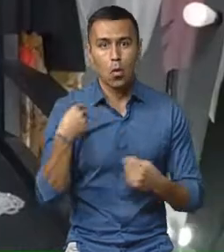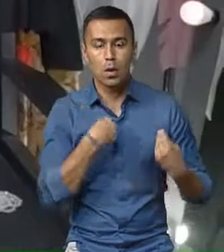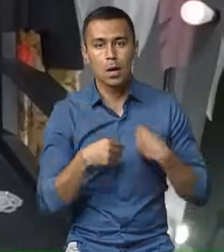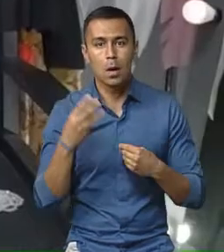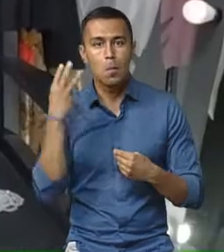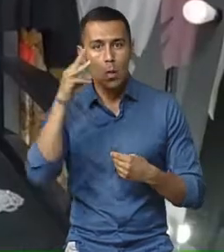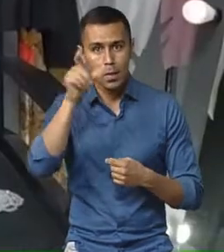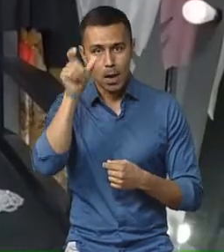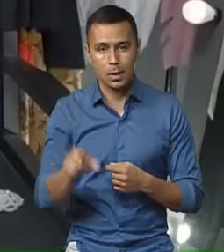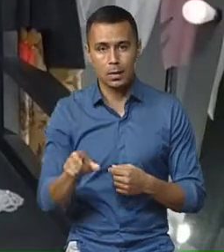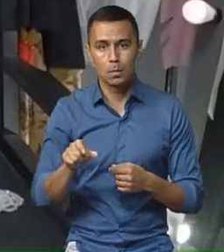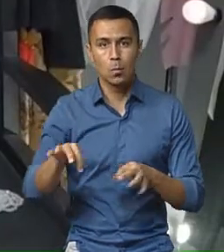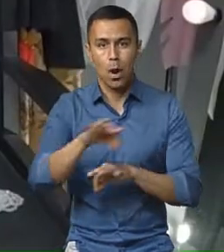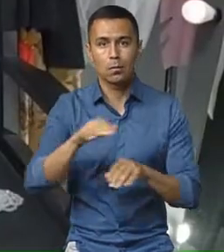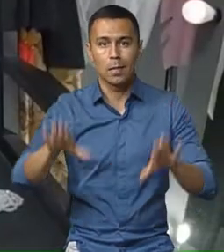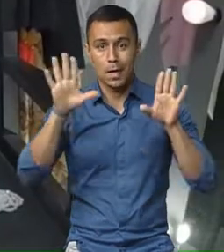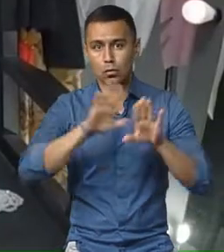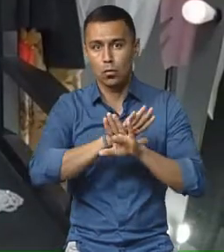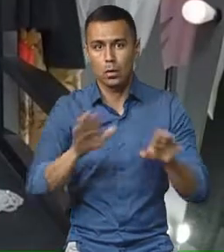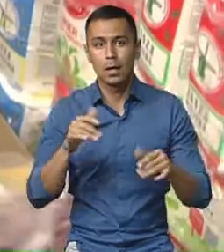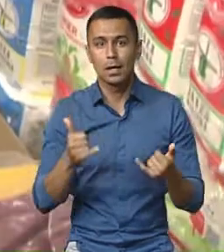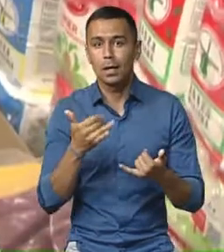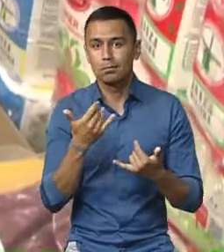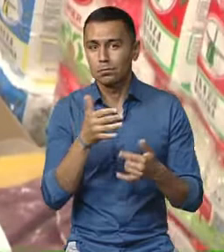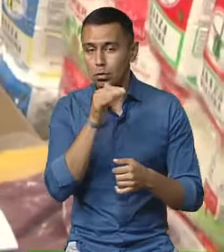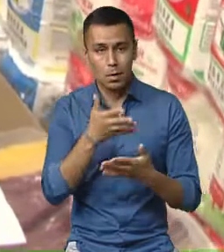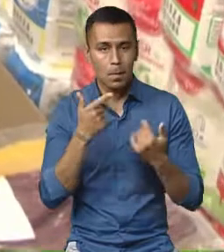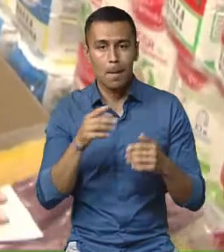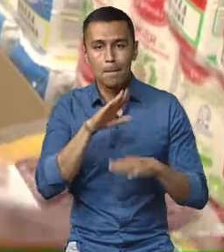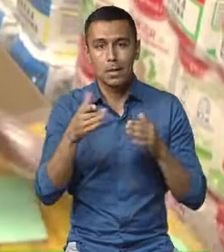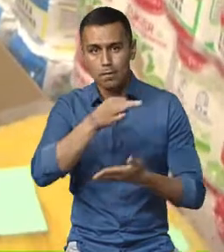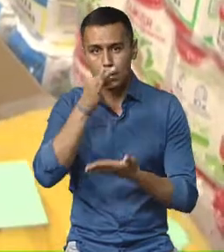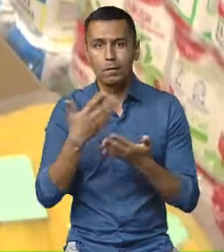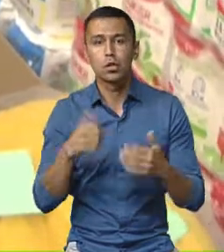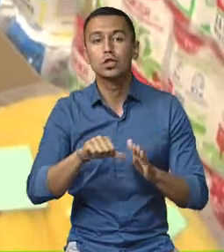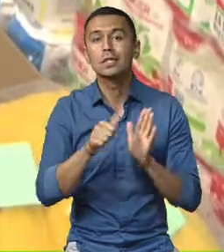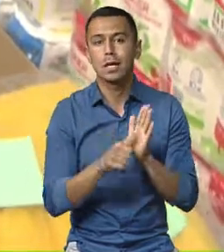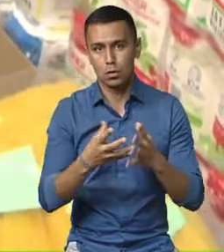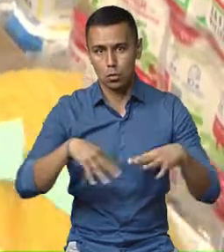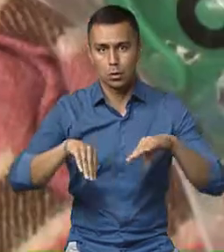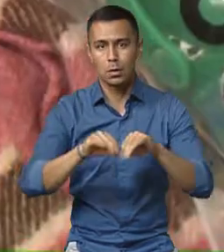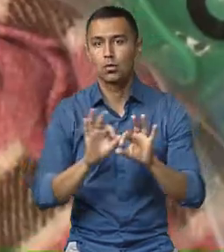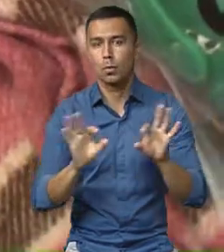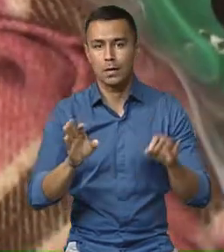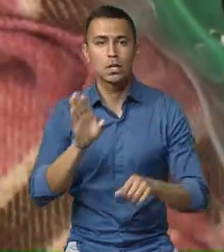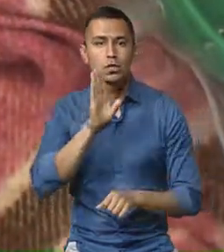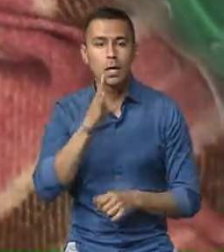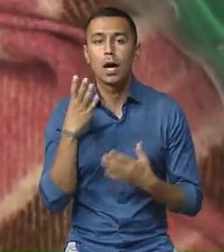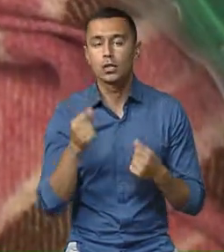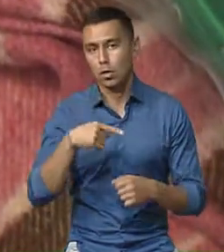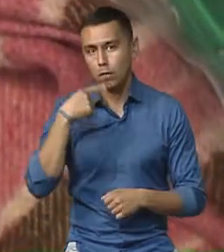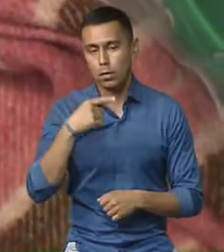моделей проєкту «Нескорені». Нині на це немає часу, бо під її опікою вже 16 родин, розповідає Тамара. А ще